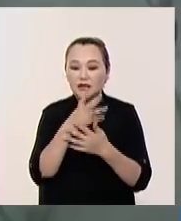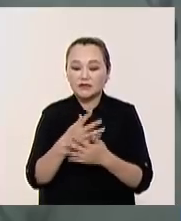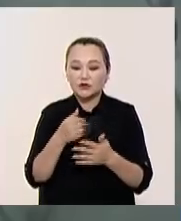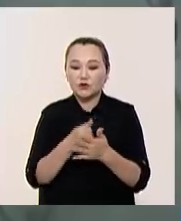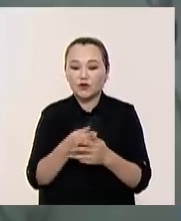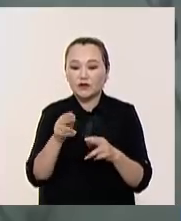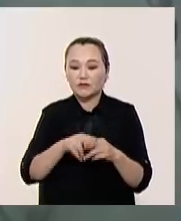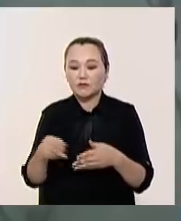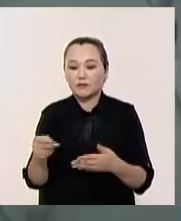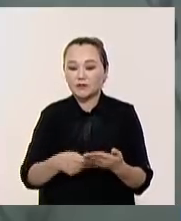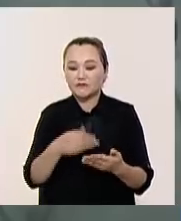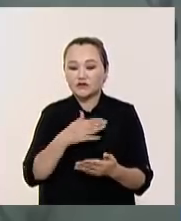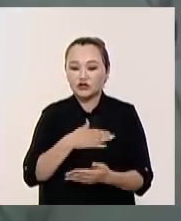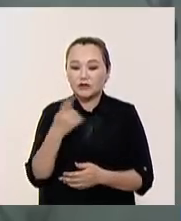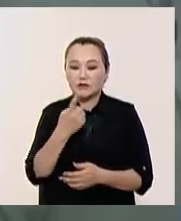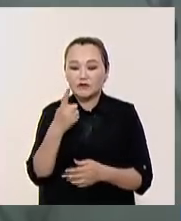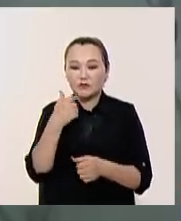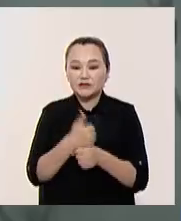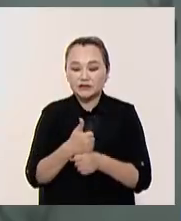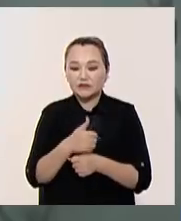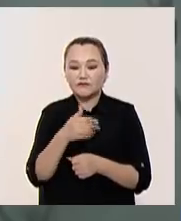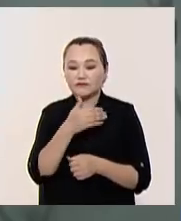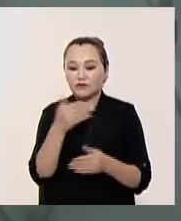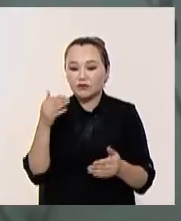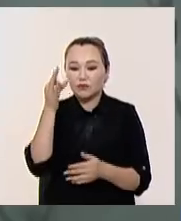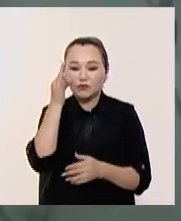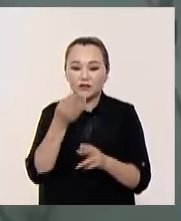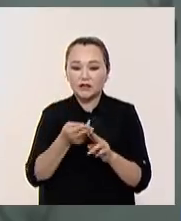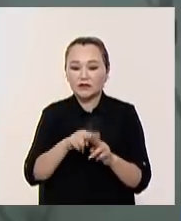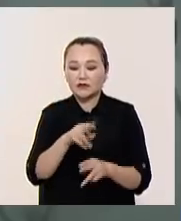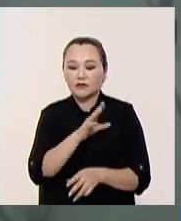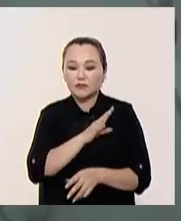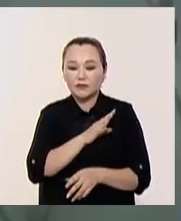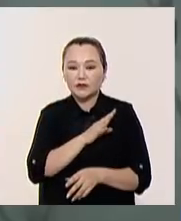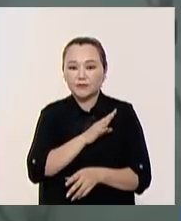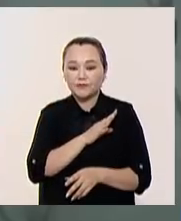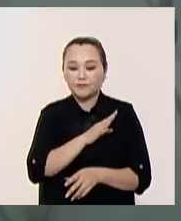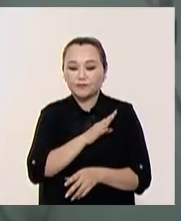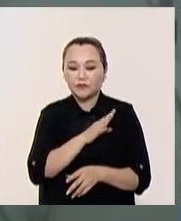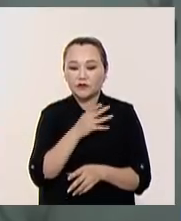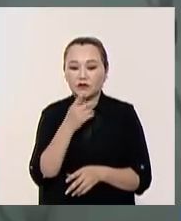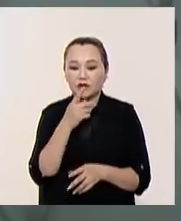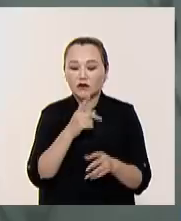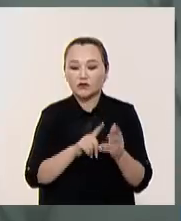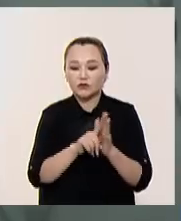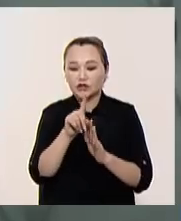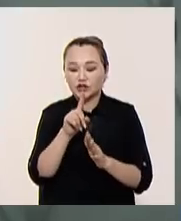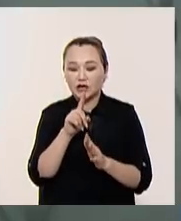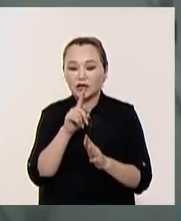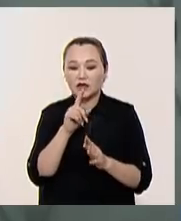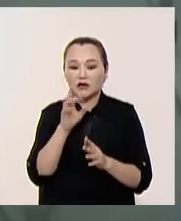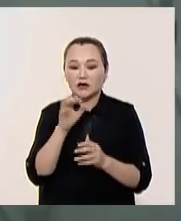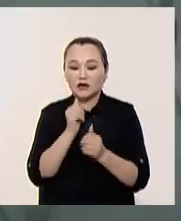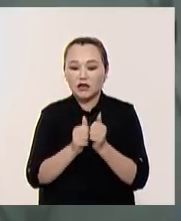которые подписывал наш первый президент, вы помните, да, это были акуты в начале, перед